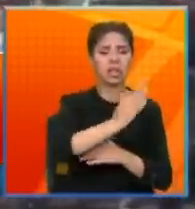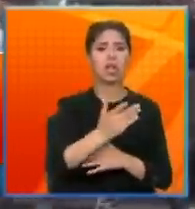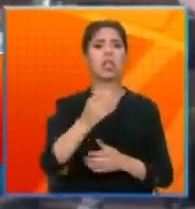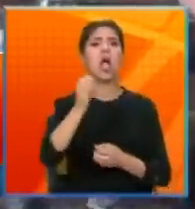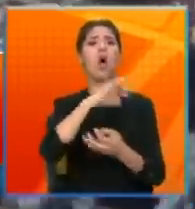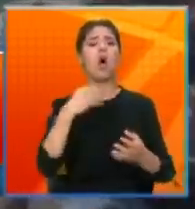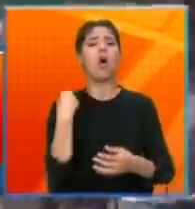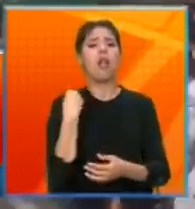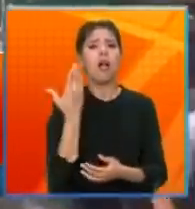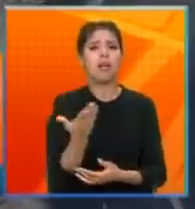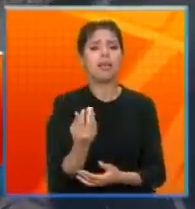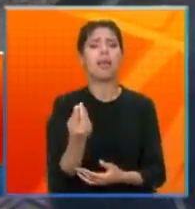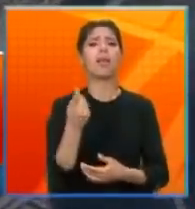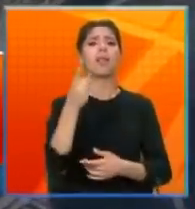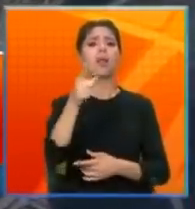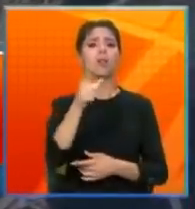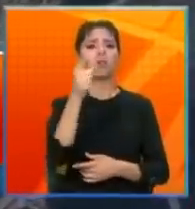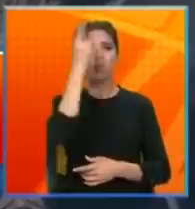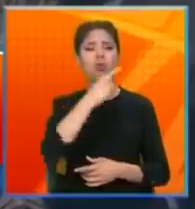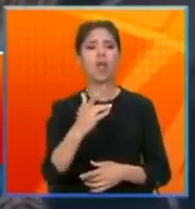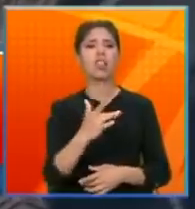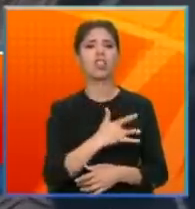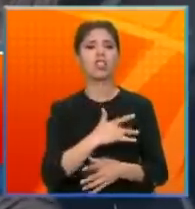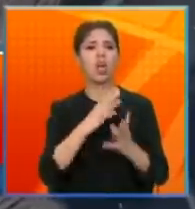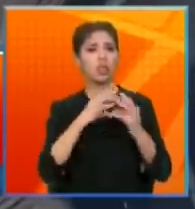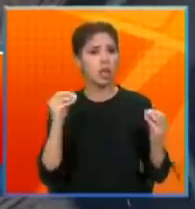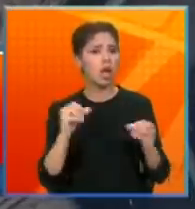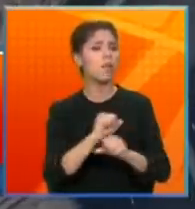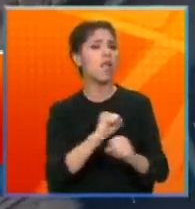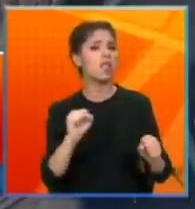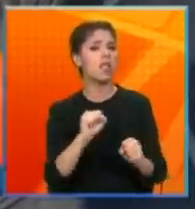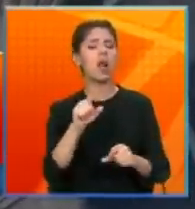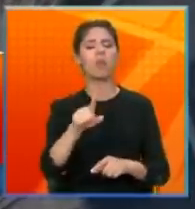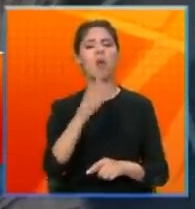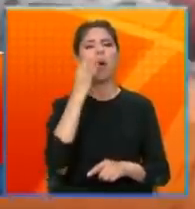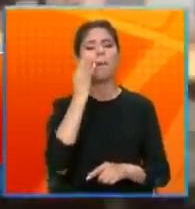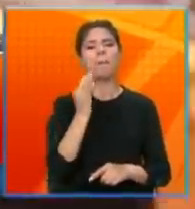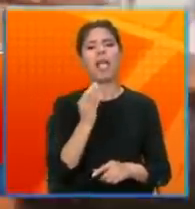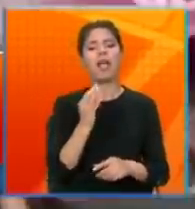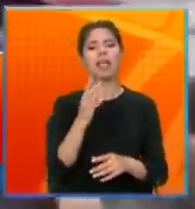Olay çok sıcak ve çok yeni. Bu nedenle can kaybı ve hasar konusunda henüz net bilgi yok.